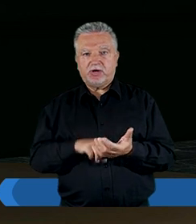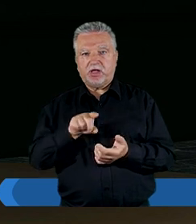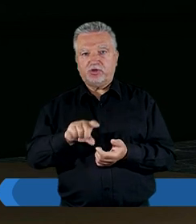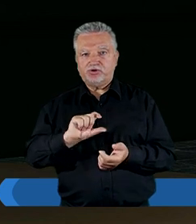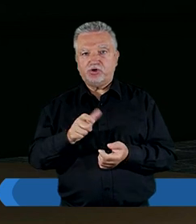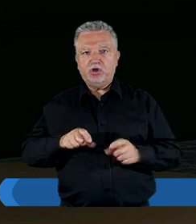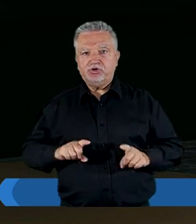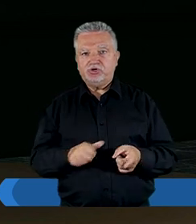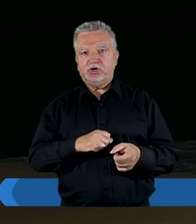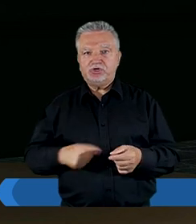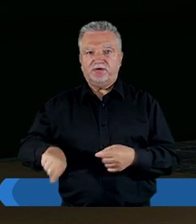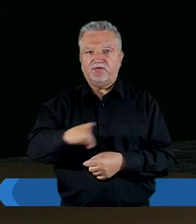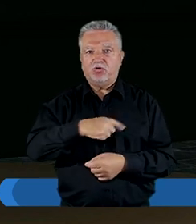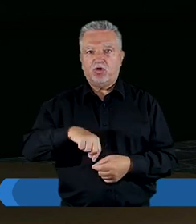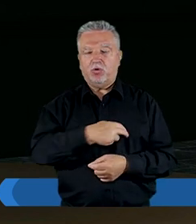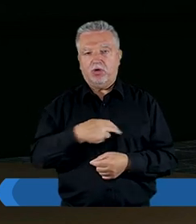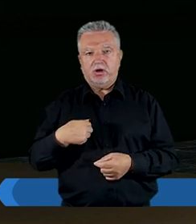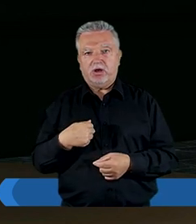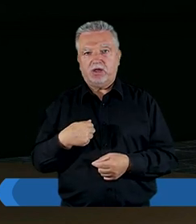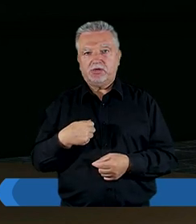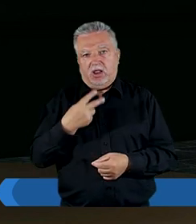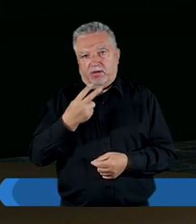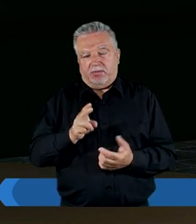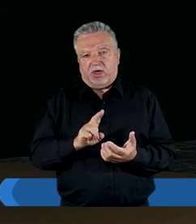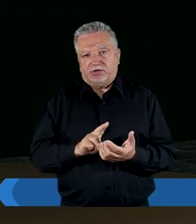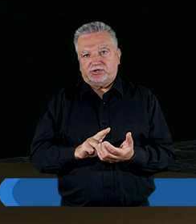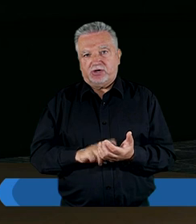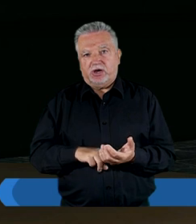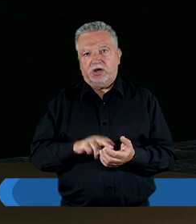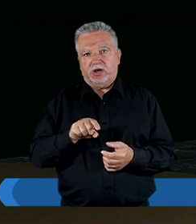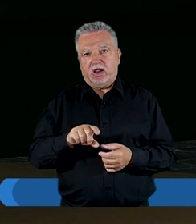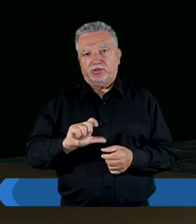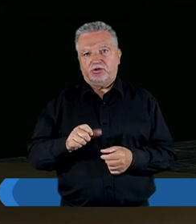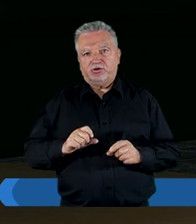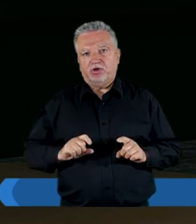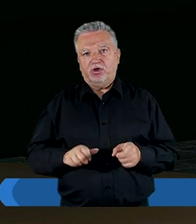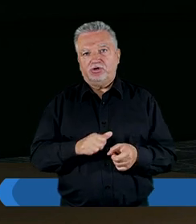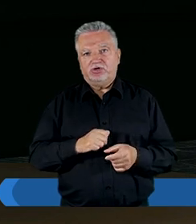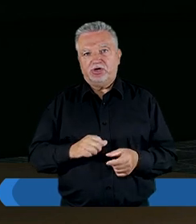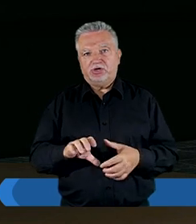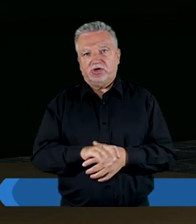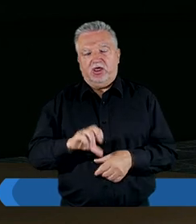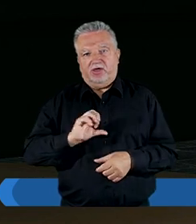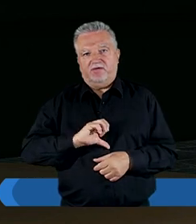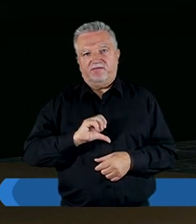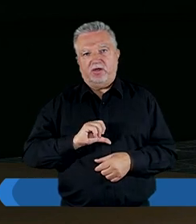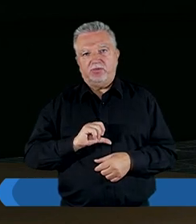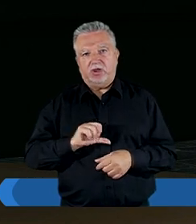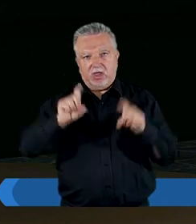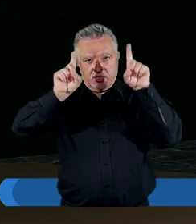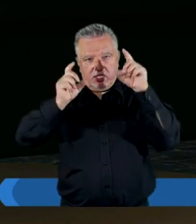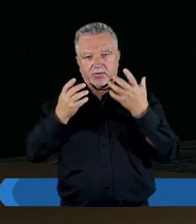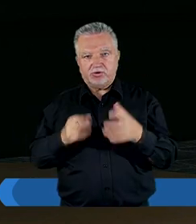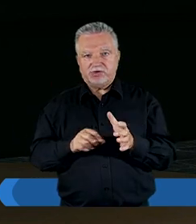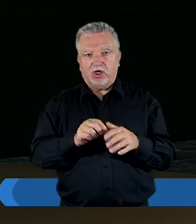wobec każdego z nas. Od samego początku szatanowi chodziło tylko o to, żeby odwieść ludzi od Boga. I tak jak zaczął